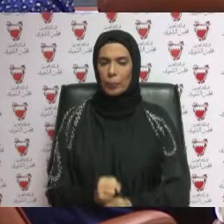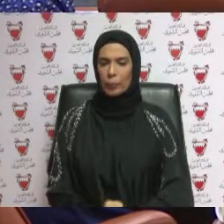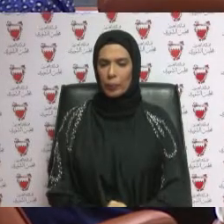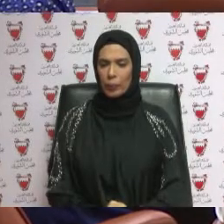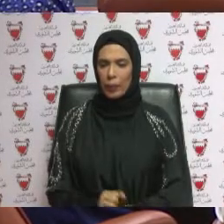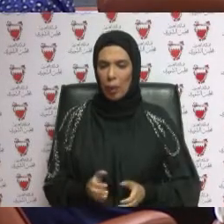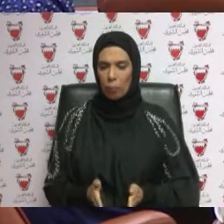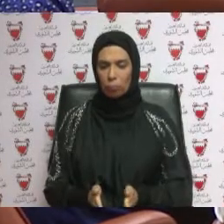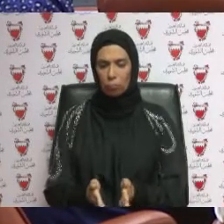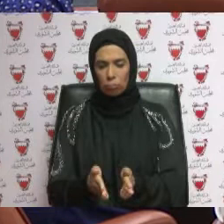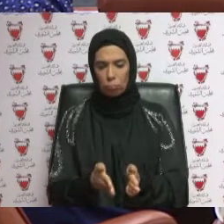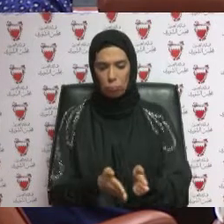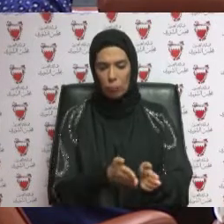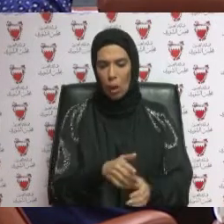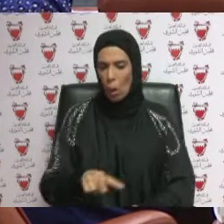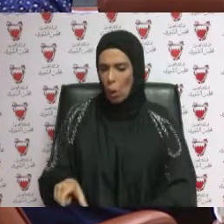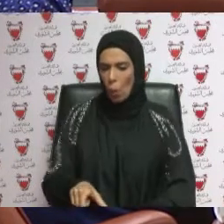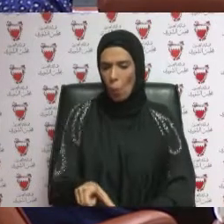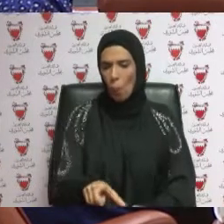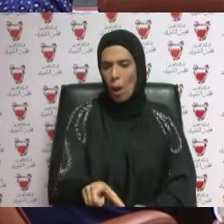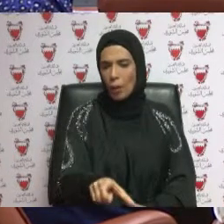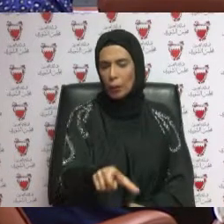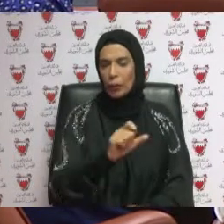القنوات المائية وتحديد